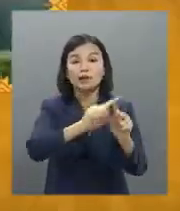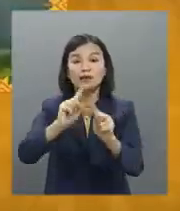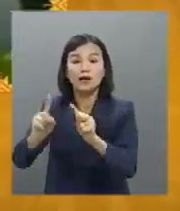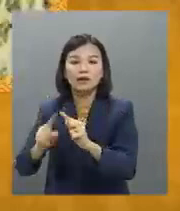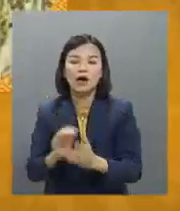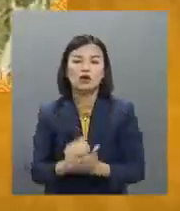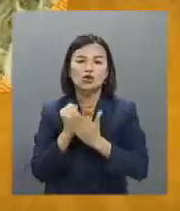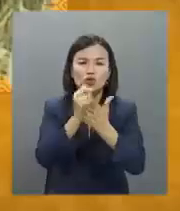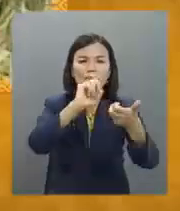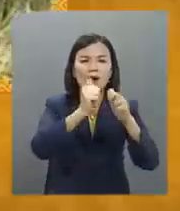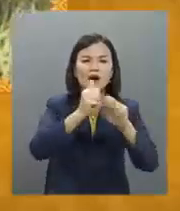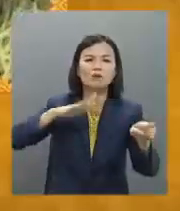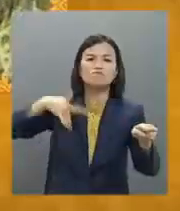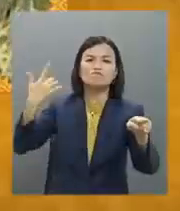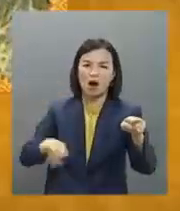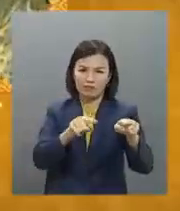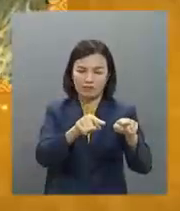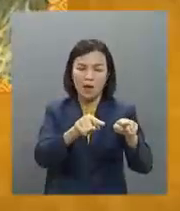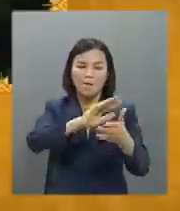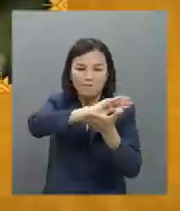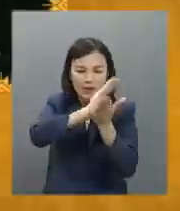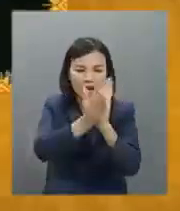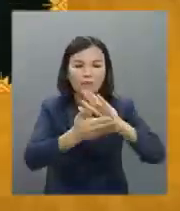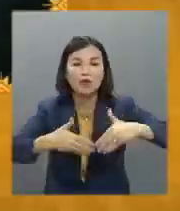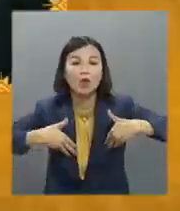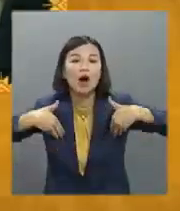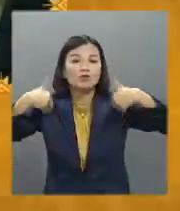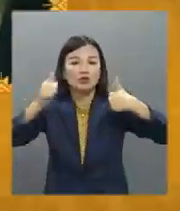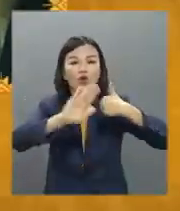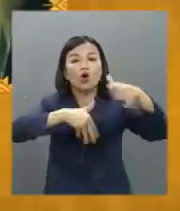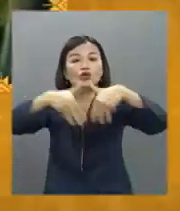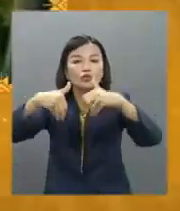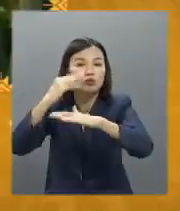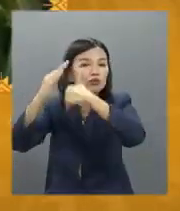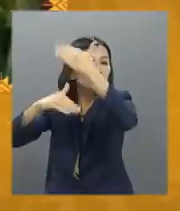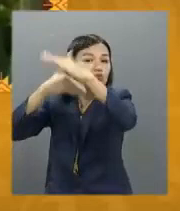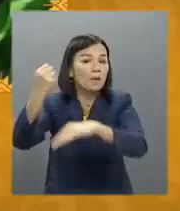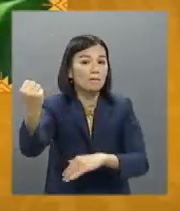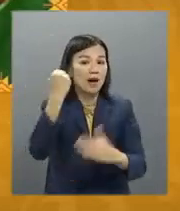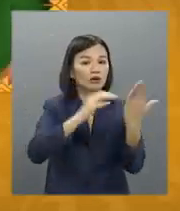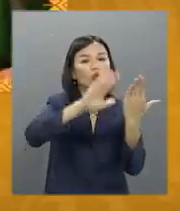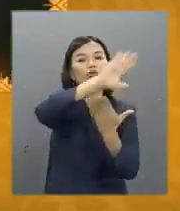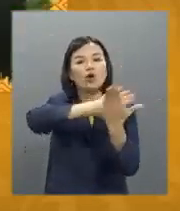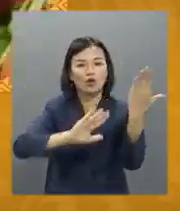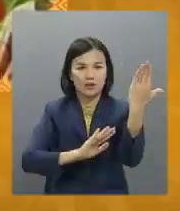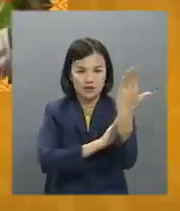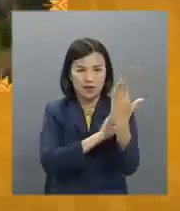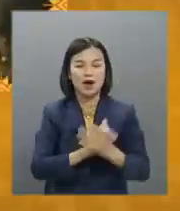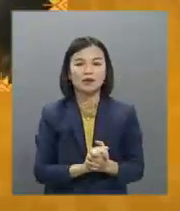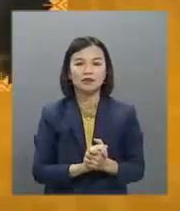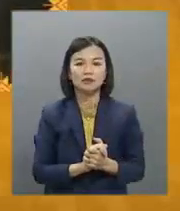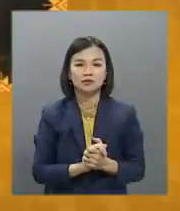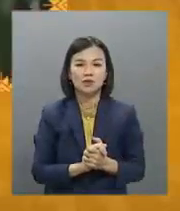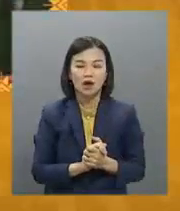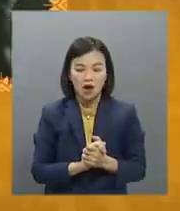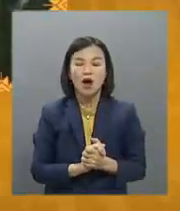หลือด้านต่างๆได้ช่วยบรรเทาความทุกข์นำมาซึ่งความสุขของประชาชนและความเจริญมั่นคงของประเท